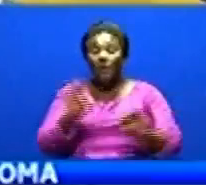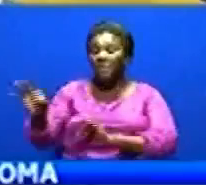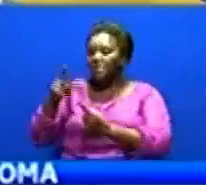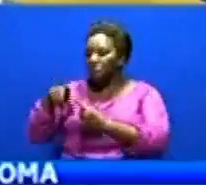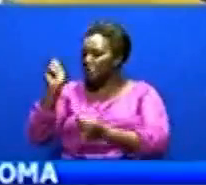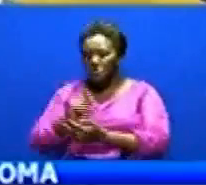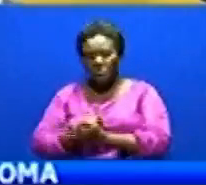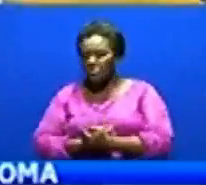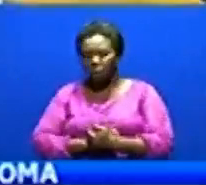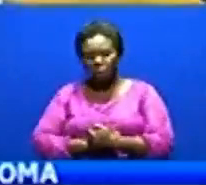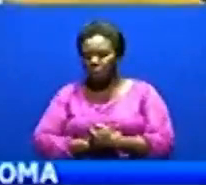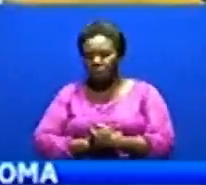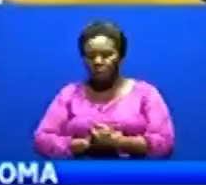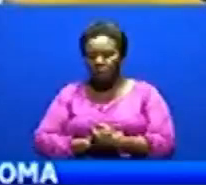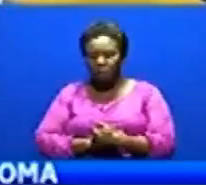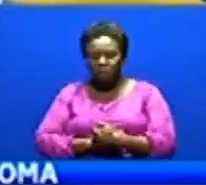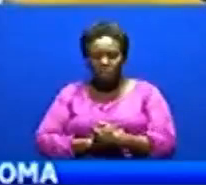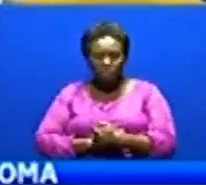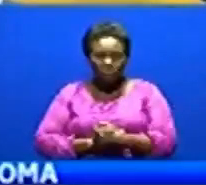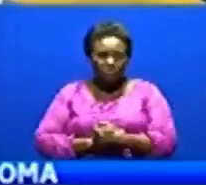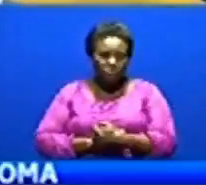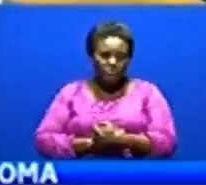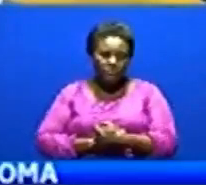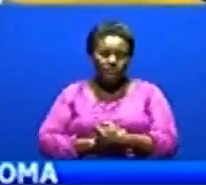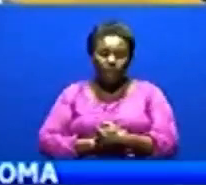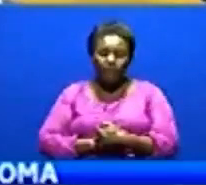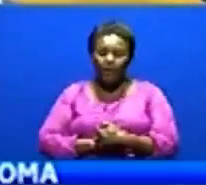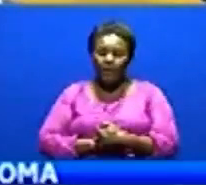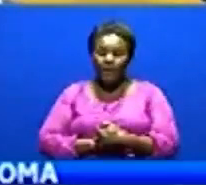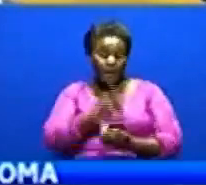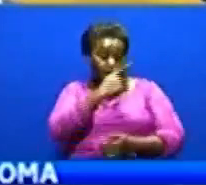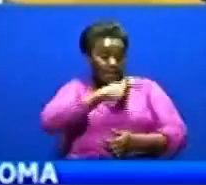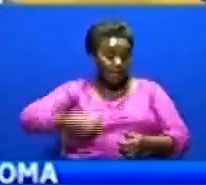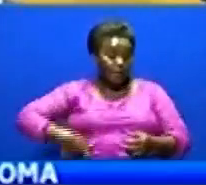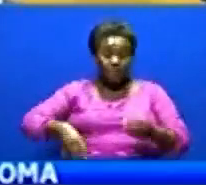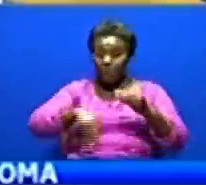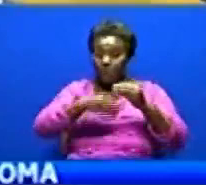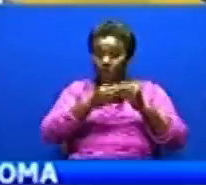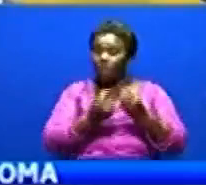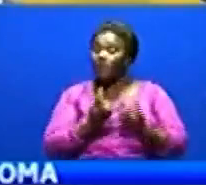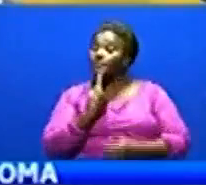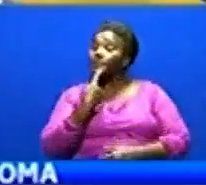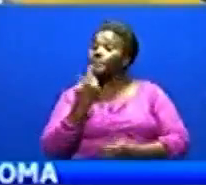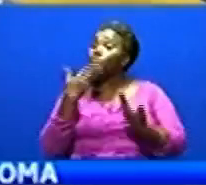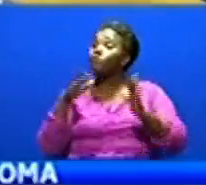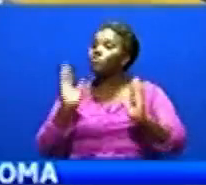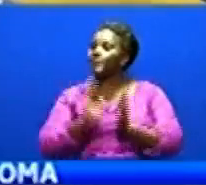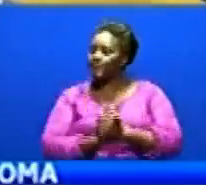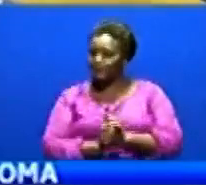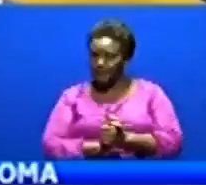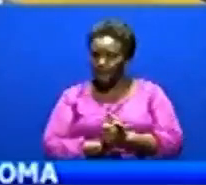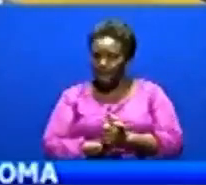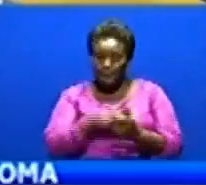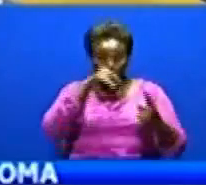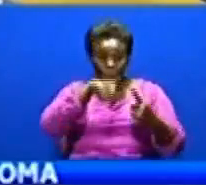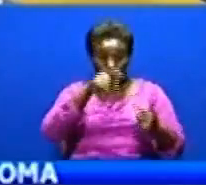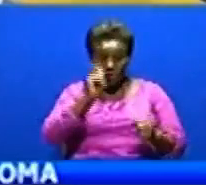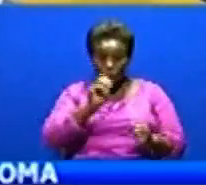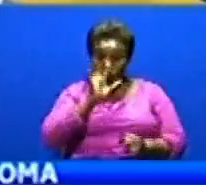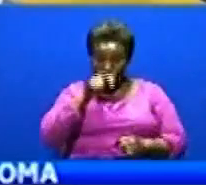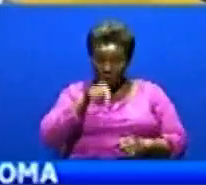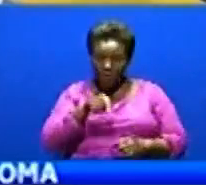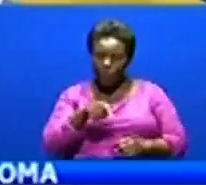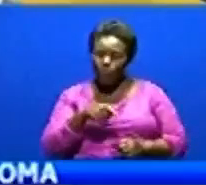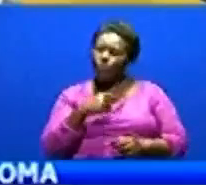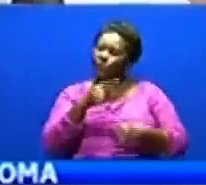huu? Siku moja baada ya Rais Dr. John Magufuli kusema uchaguzi mkuu uliopangwa kufanyika baadaye mwaka huu uko